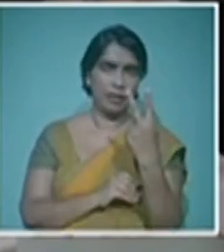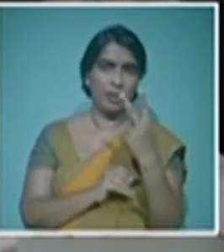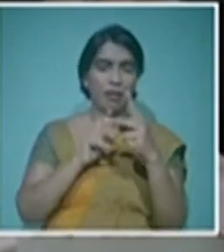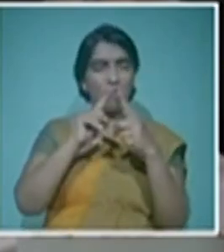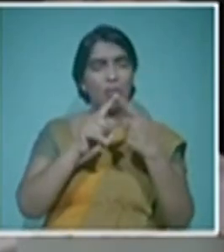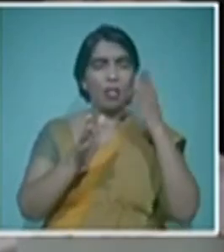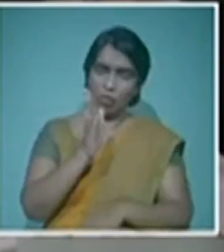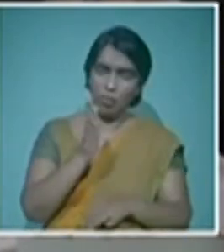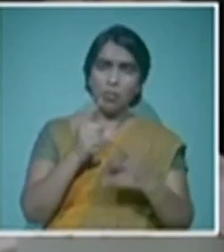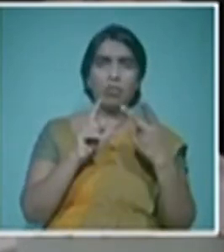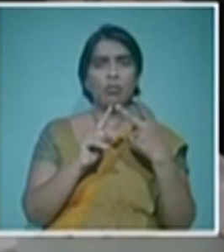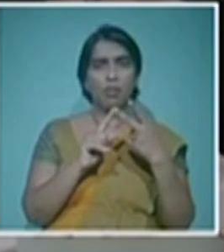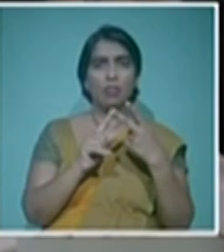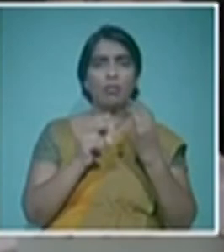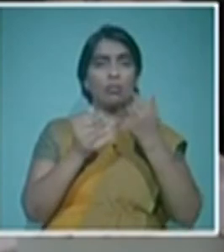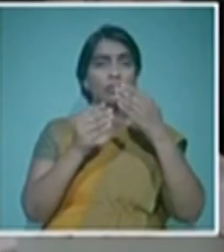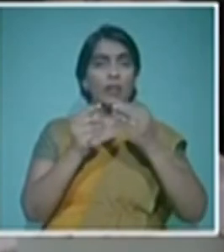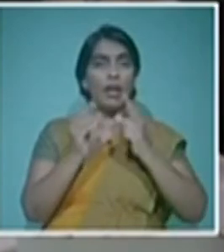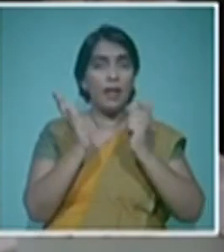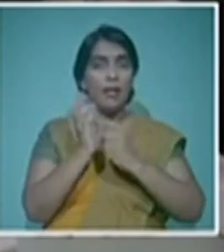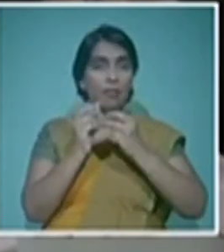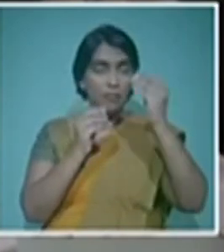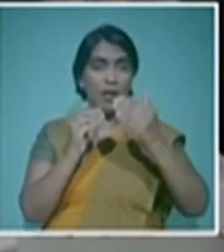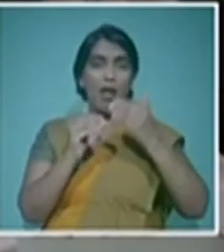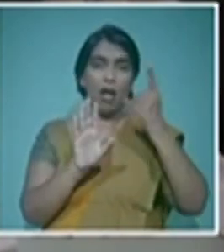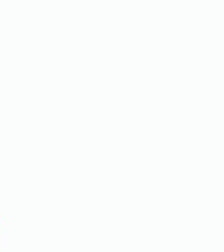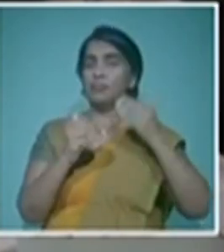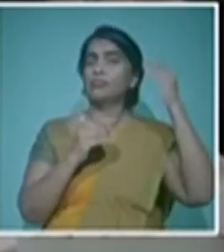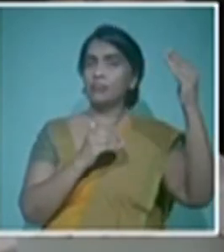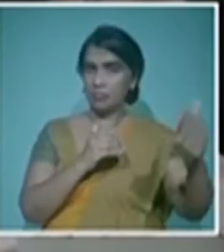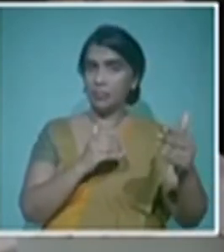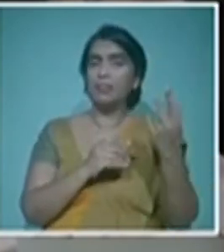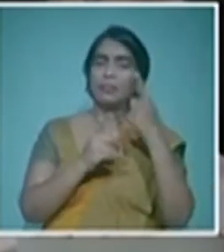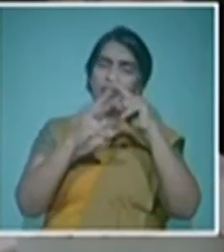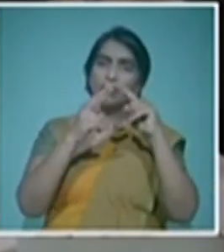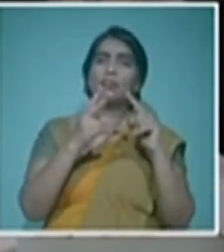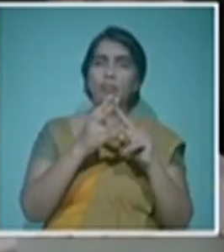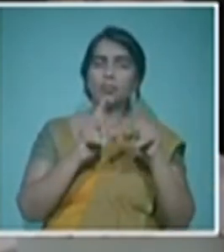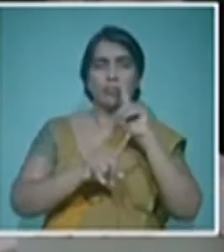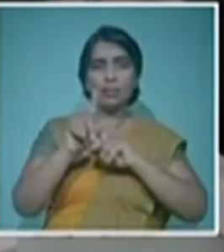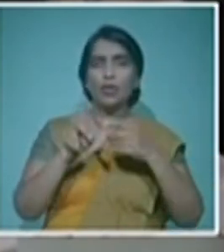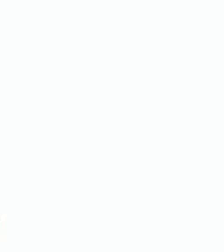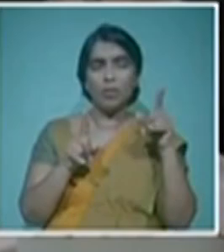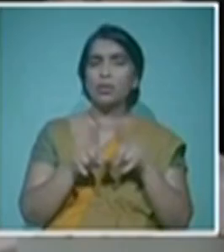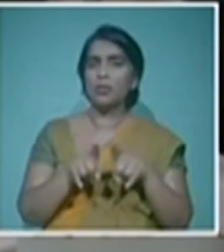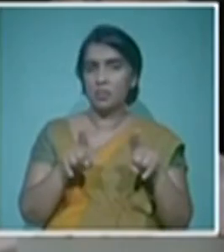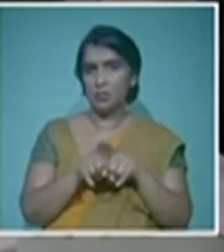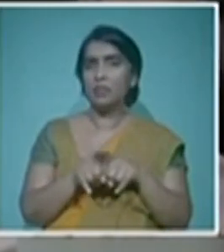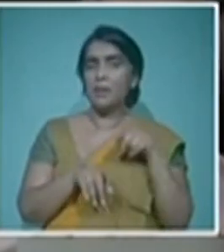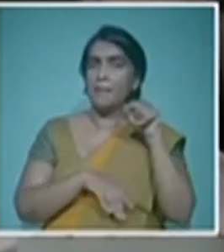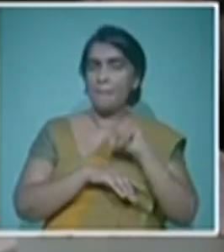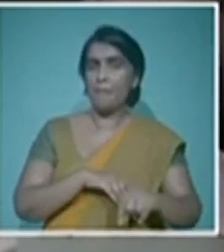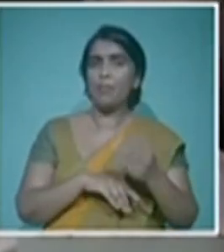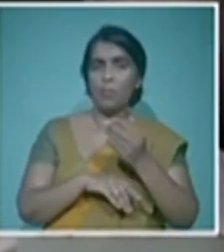ණය කපා හරින එකද, ණය ගෙවන කාලේ දික් කරන එකද අවුරුදු 10කට 20කට. ඔය දෙකෙන් ඒවා තමයි කතා කළ අපිට පුළුවන් ඒ අනුව අපිට සකස්